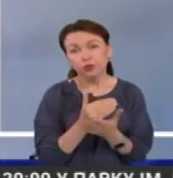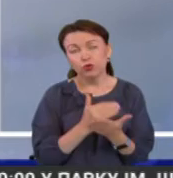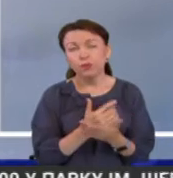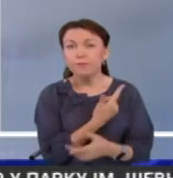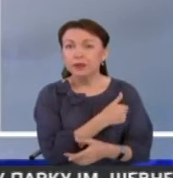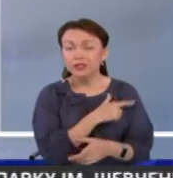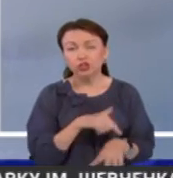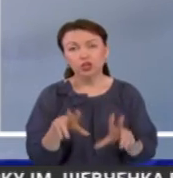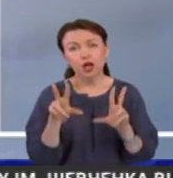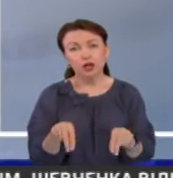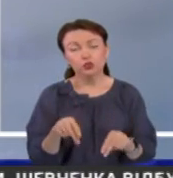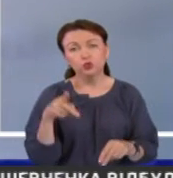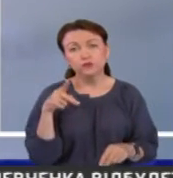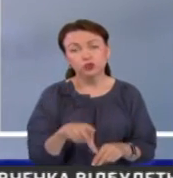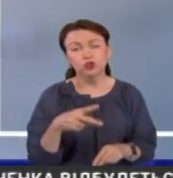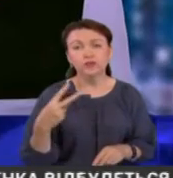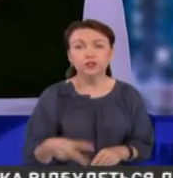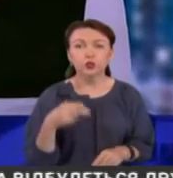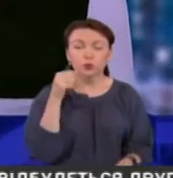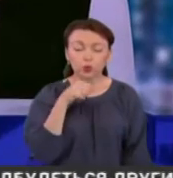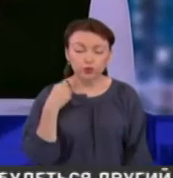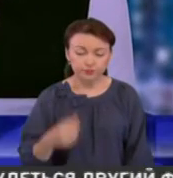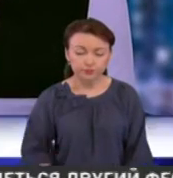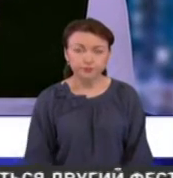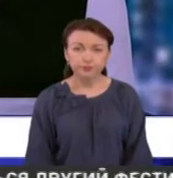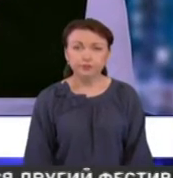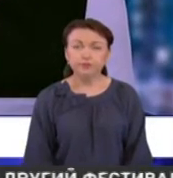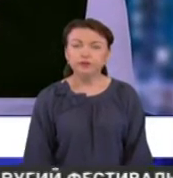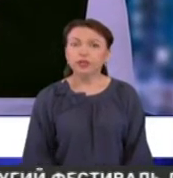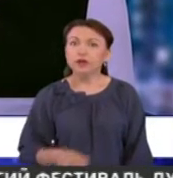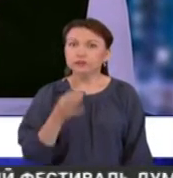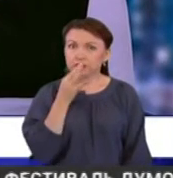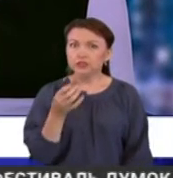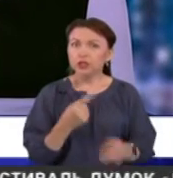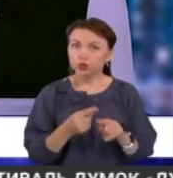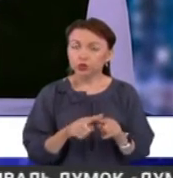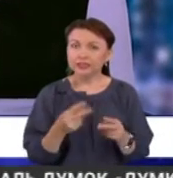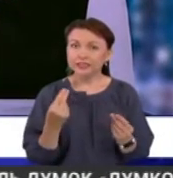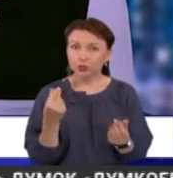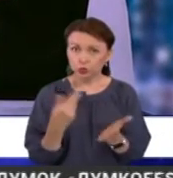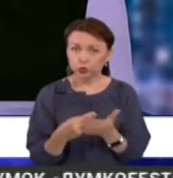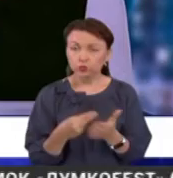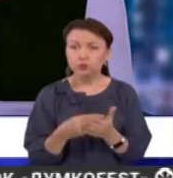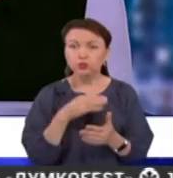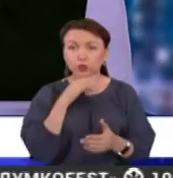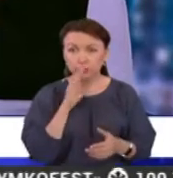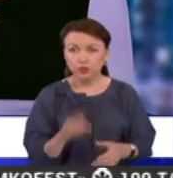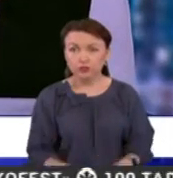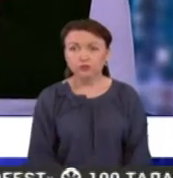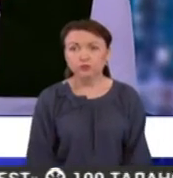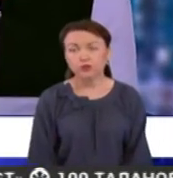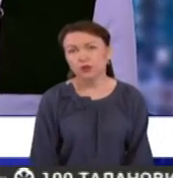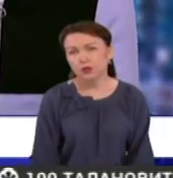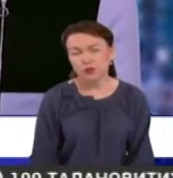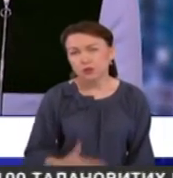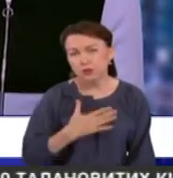медичних гарантій у 2020 році? Пані Наталі, ви сказали, що цієї суми достатньо. На мій погляд, цієї